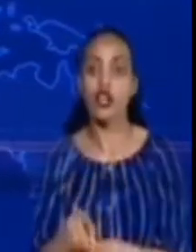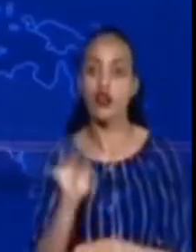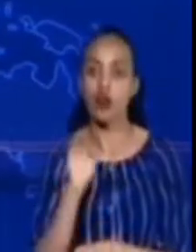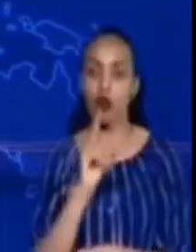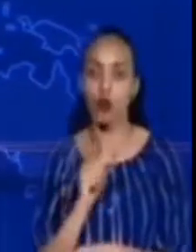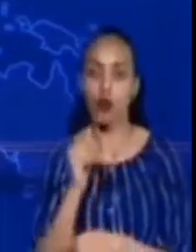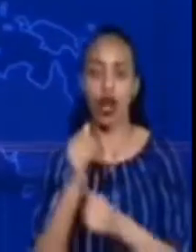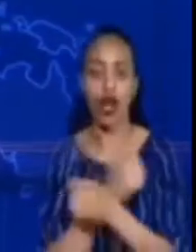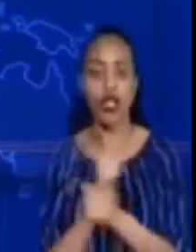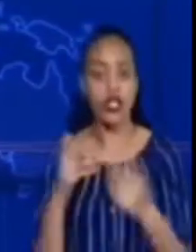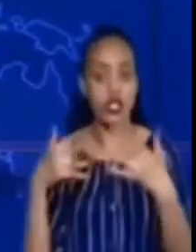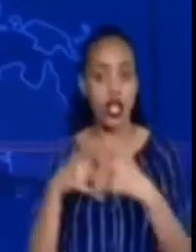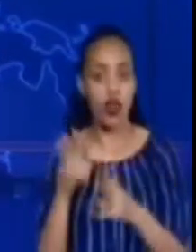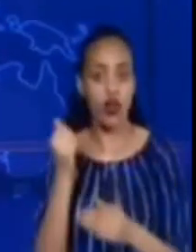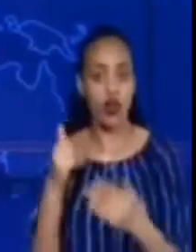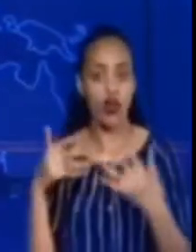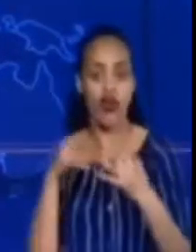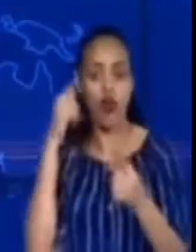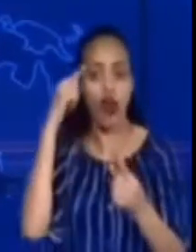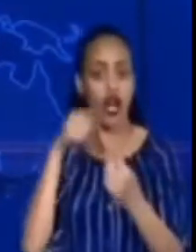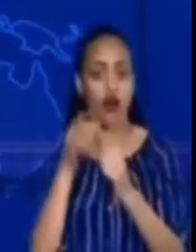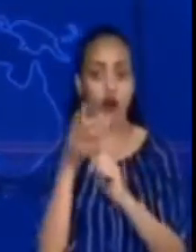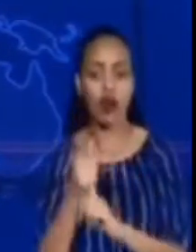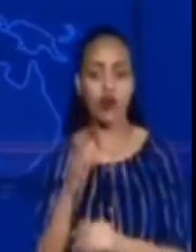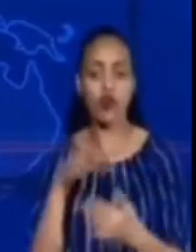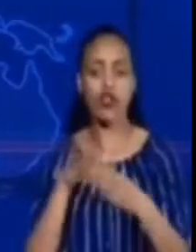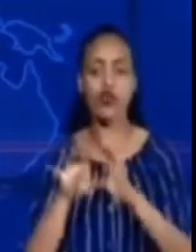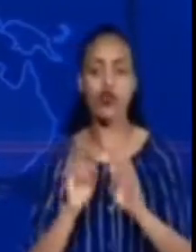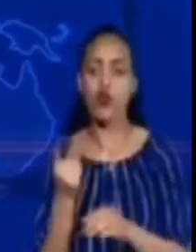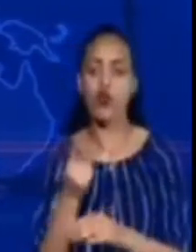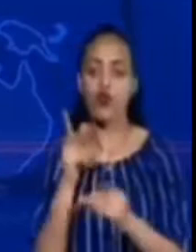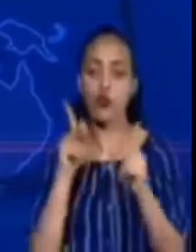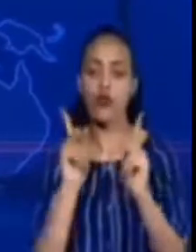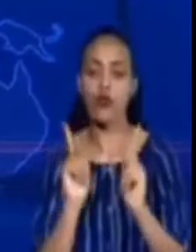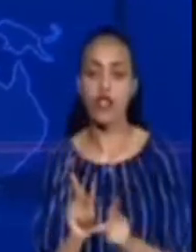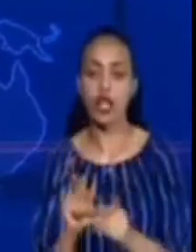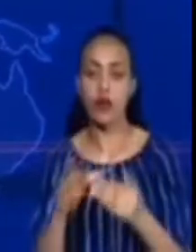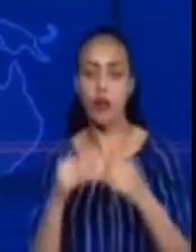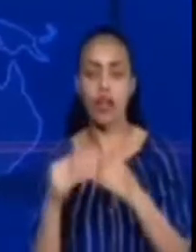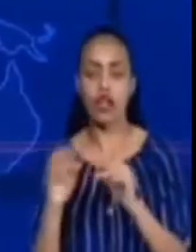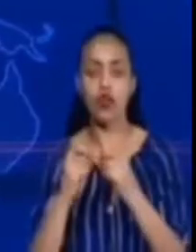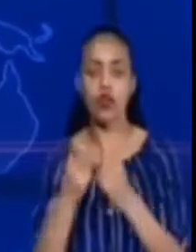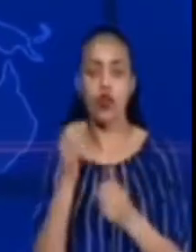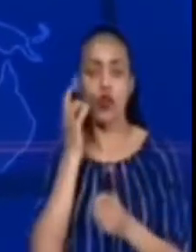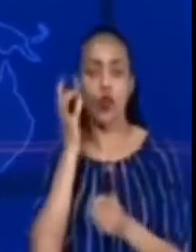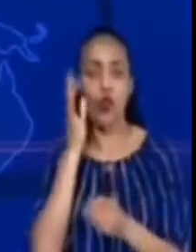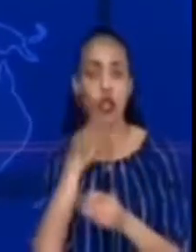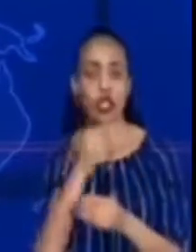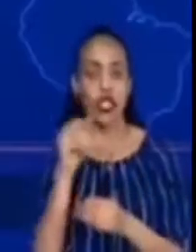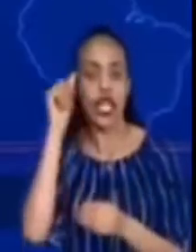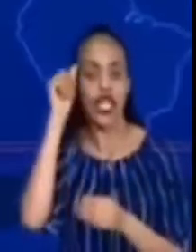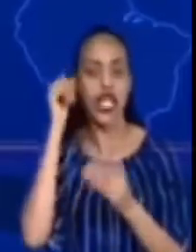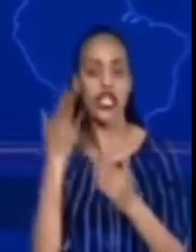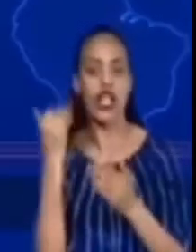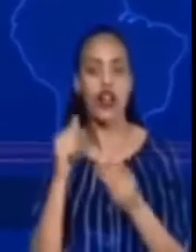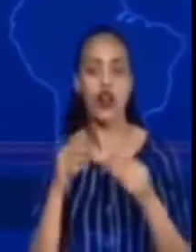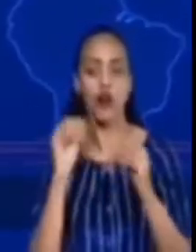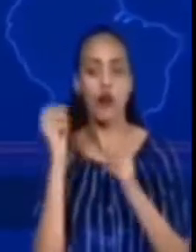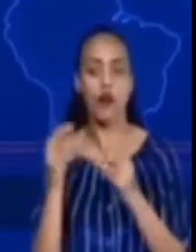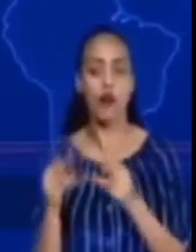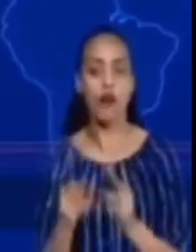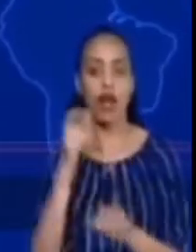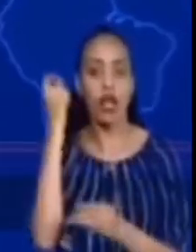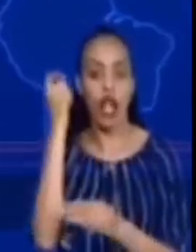ማን እንደሸለመው ምስክሮች አይደለም እኛ የምናውቀው 12 ሐዋርያቶች ናቸው ከሱ ጋር ስለ ክርስቶስ ፍቅር ከሆነ